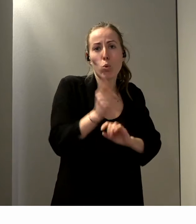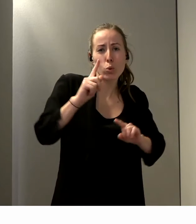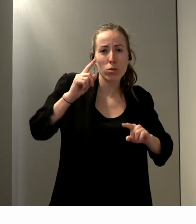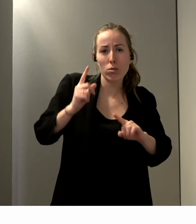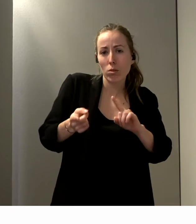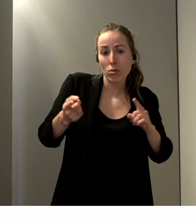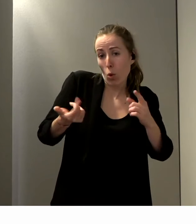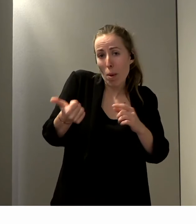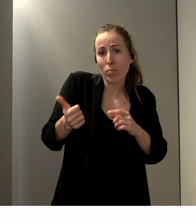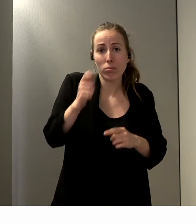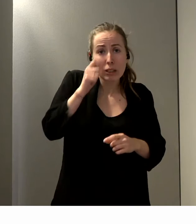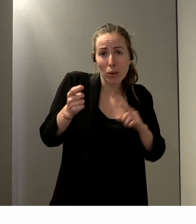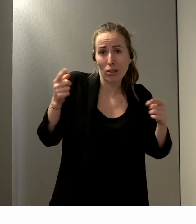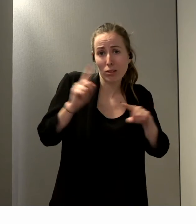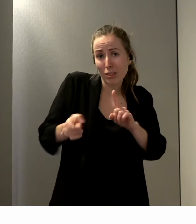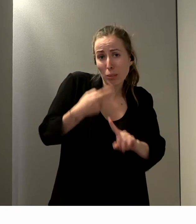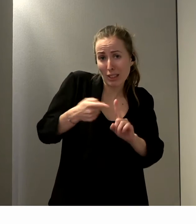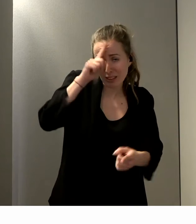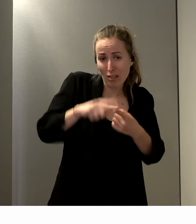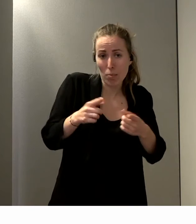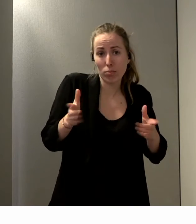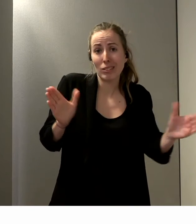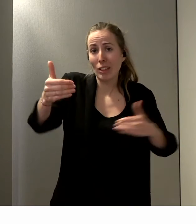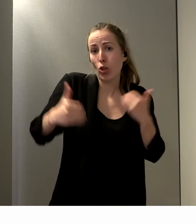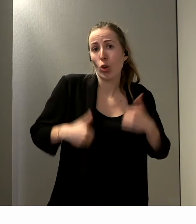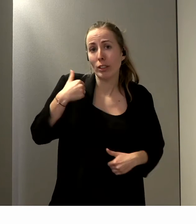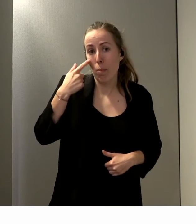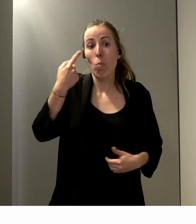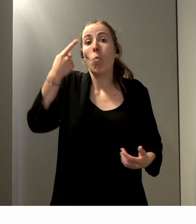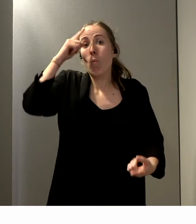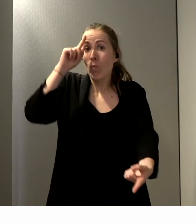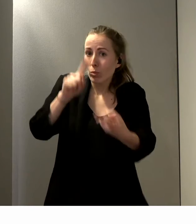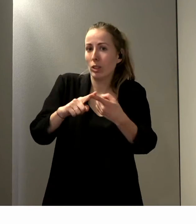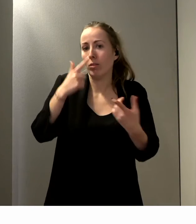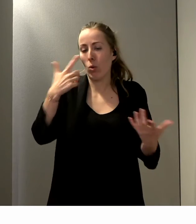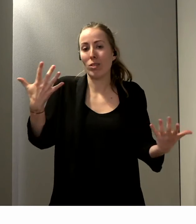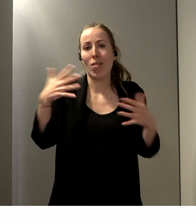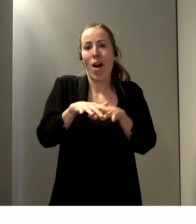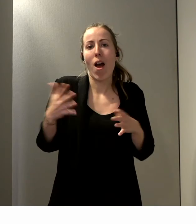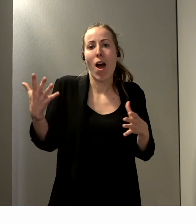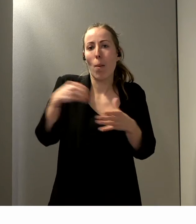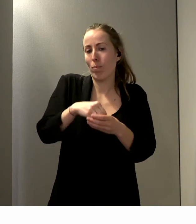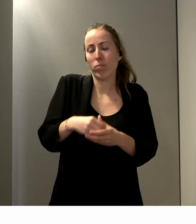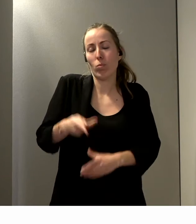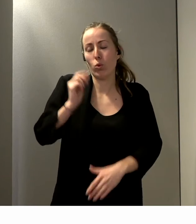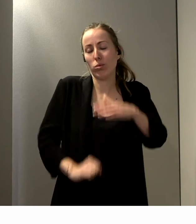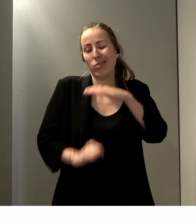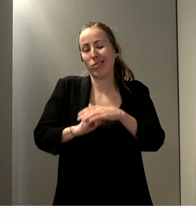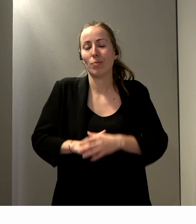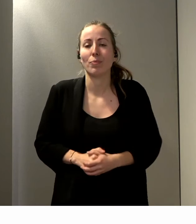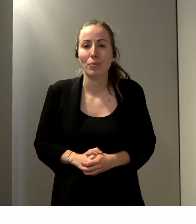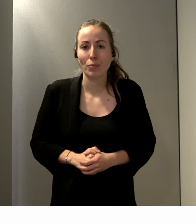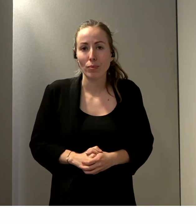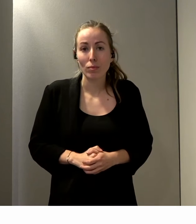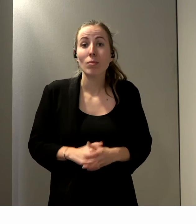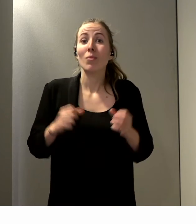spécialisés dans les spécificités du handicap, pour qu'on soit un plan le plus inclusif possible. Alors, la création d'entreprises,